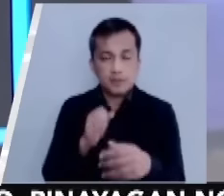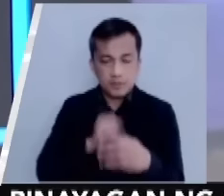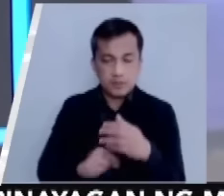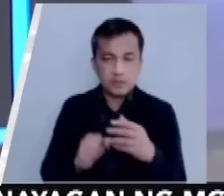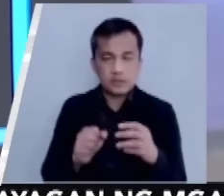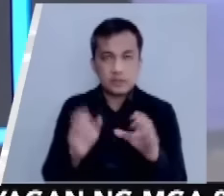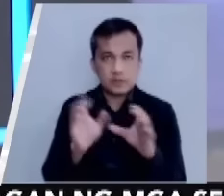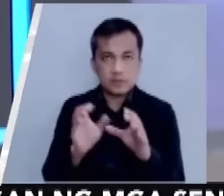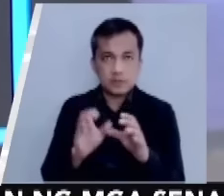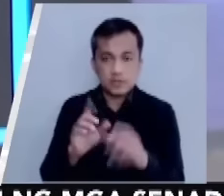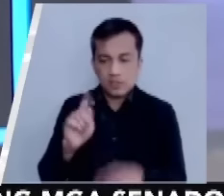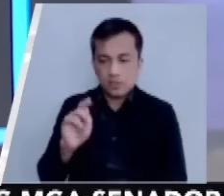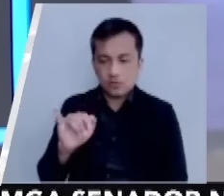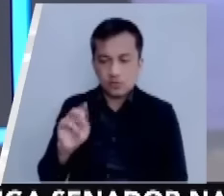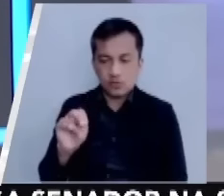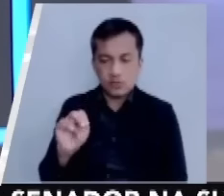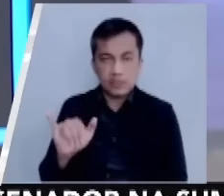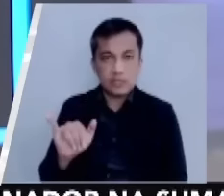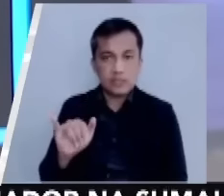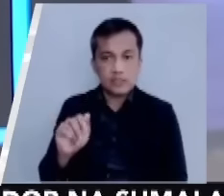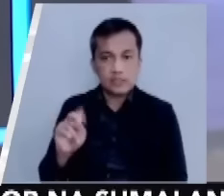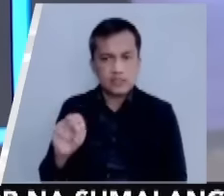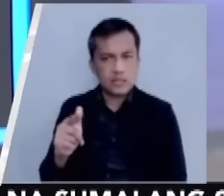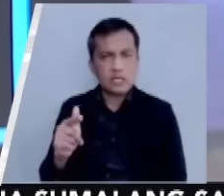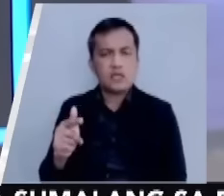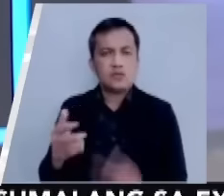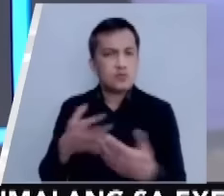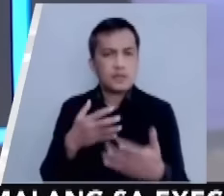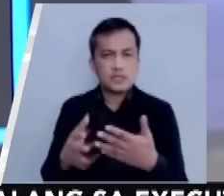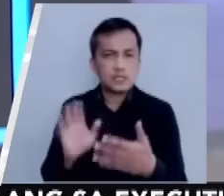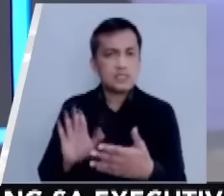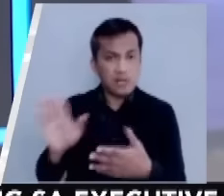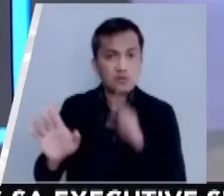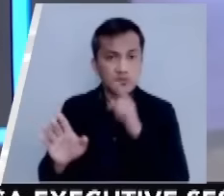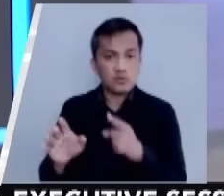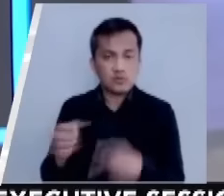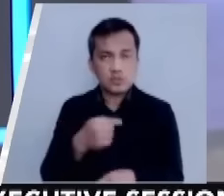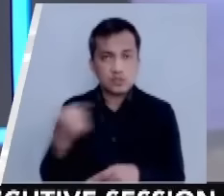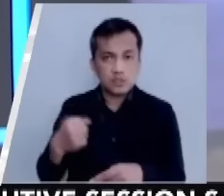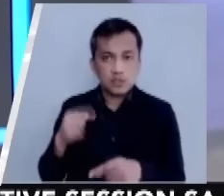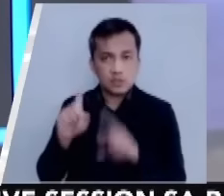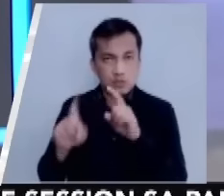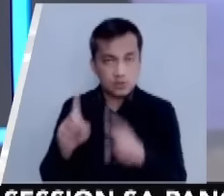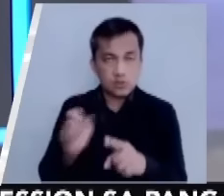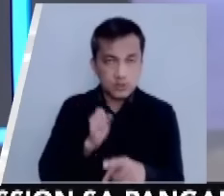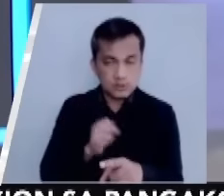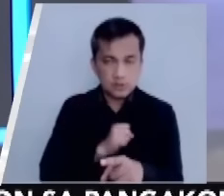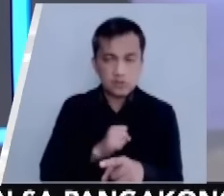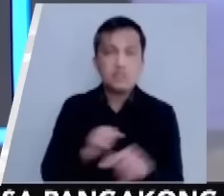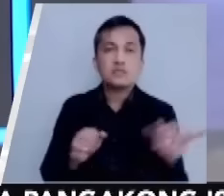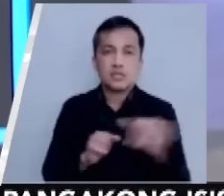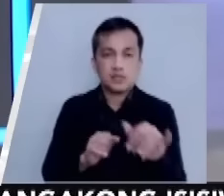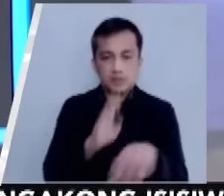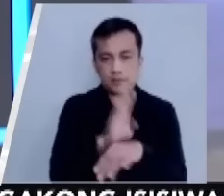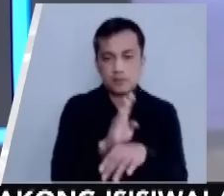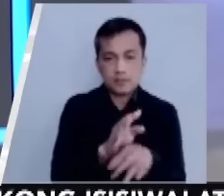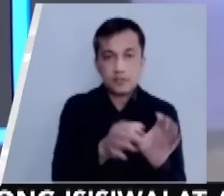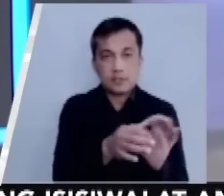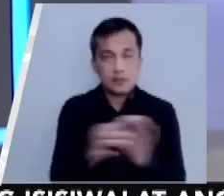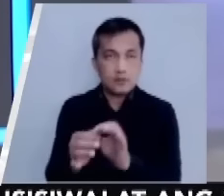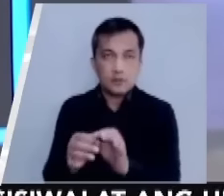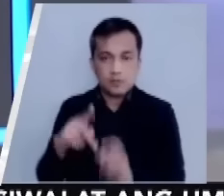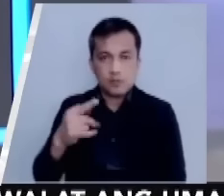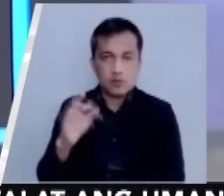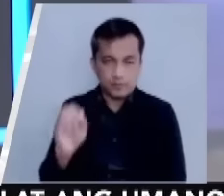Chinese national talaga. Inusisa yan sa Senado, gayon din ang mga negosyong may kinalaman umano sa Pogo.